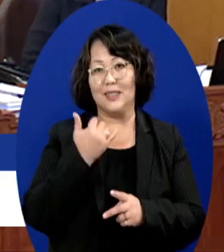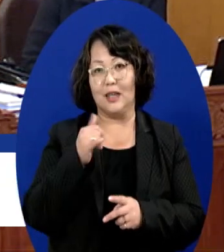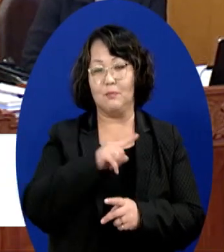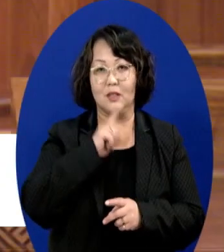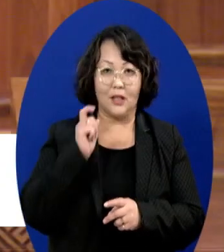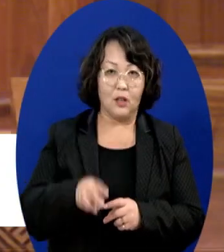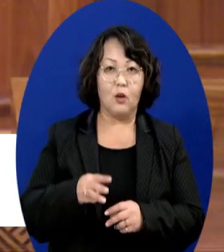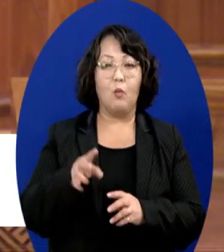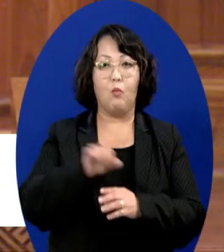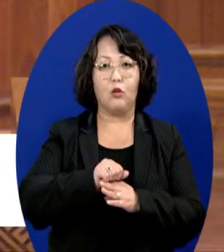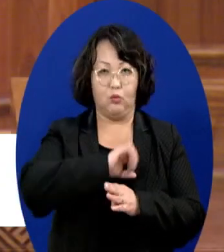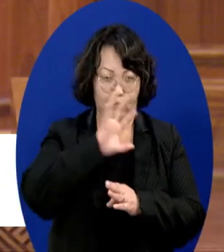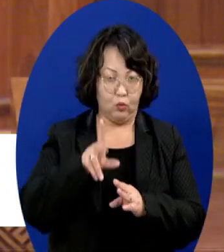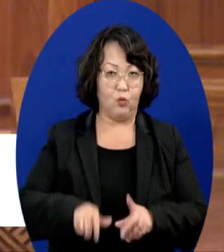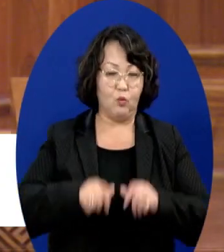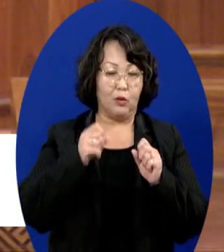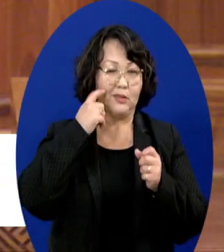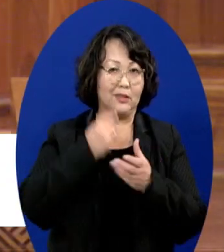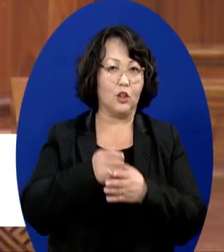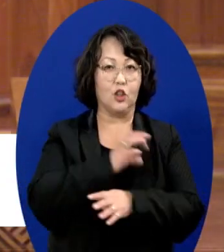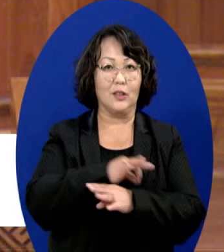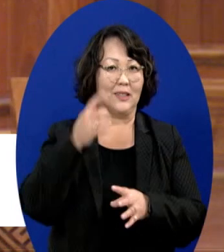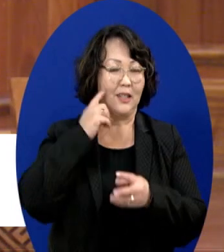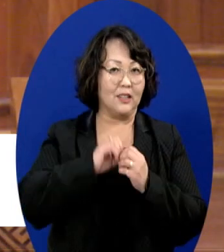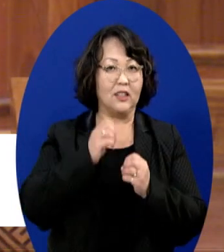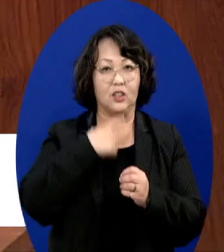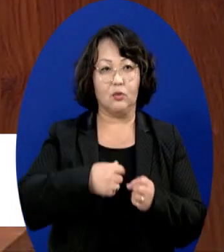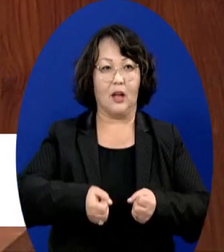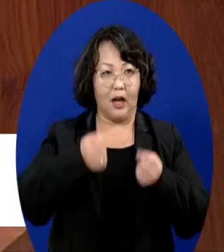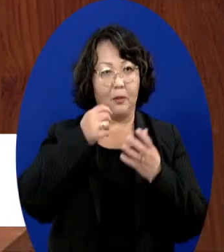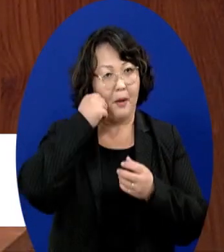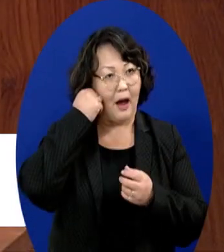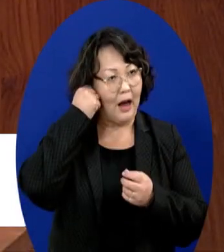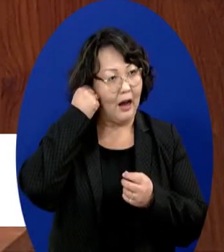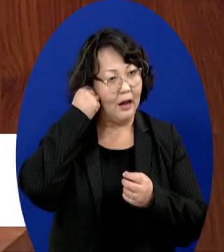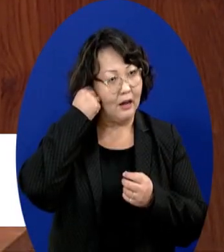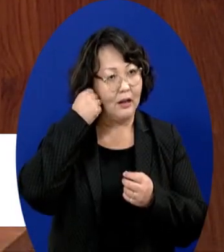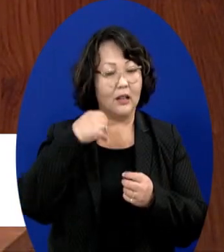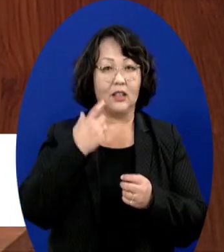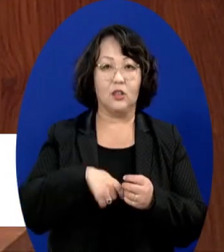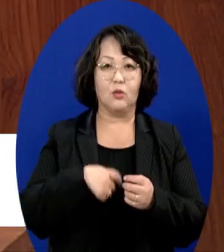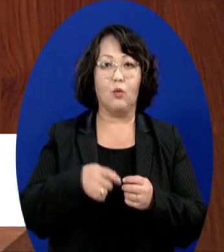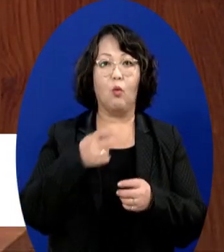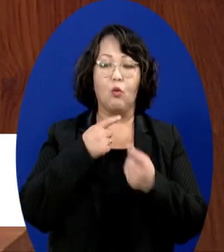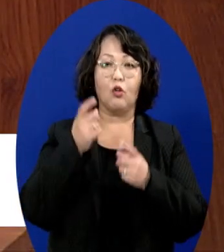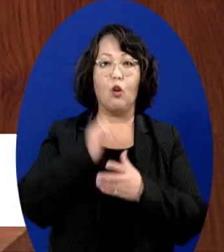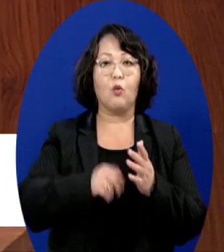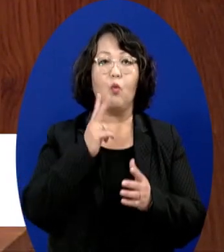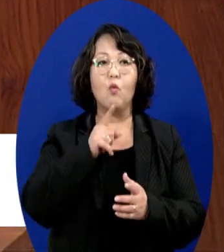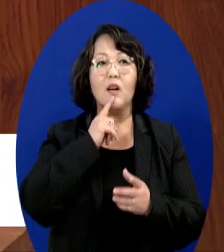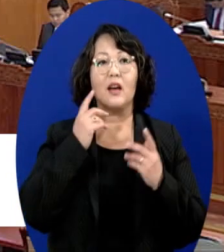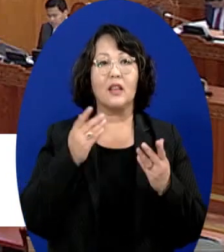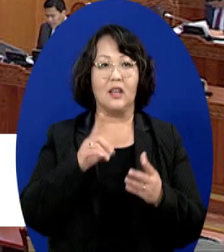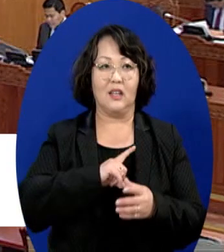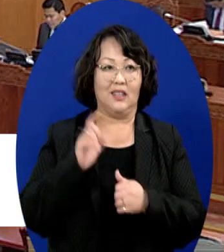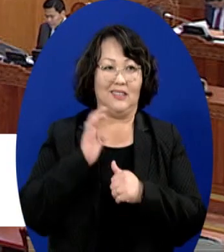заалтыг боловсруунгуй олох саналыг төслийг санаачлагч гишүүд гаргаад байна. Гэхдээ гишүүний хуралдаанд оролцох үг хэлэх эрхийг нь хэт